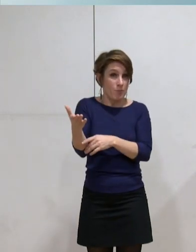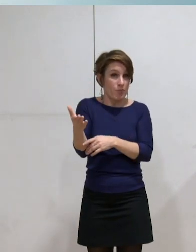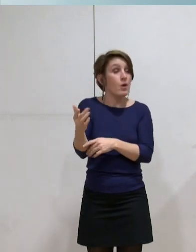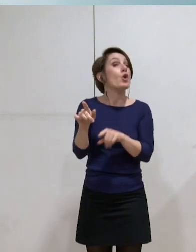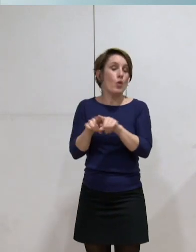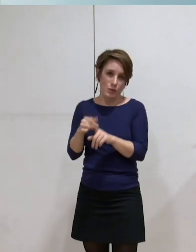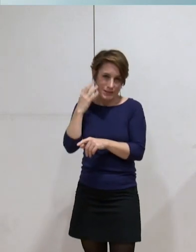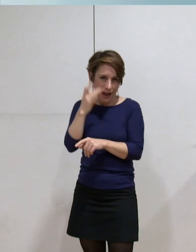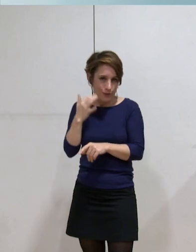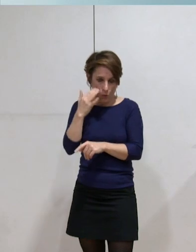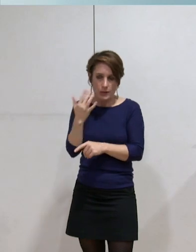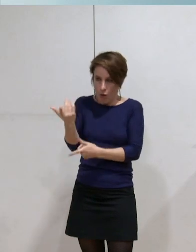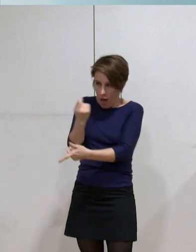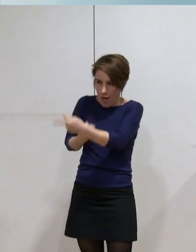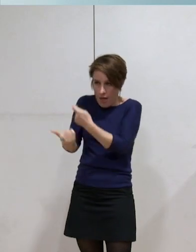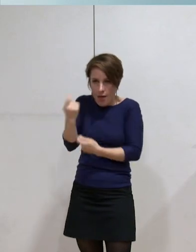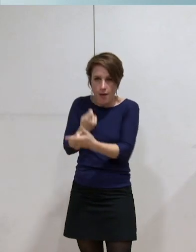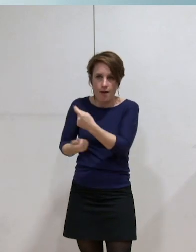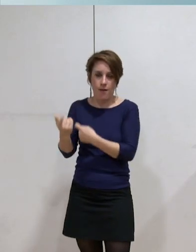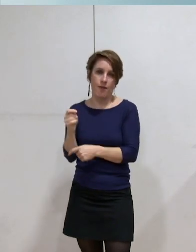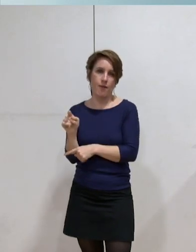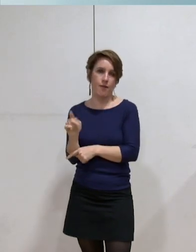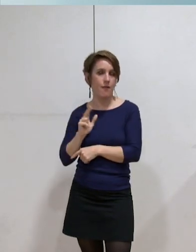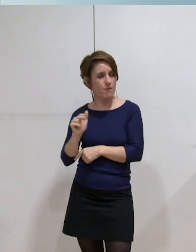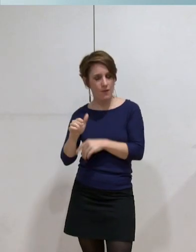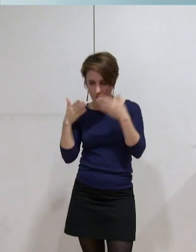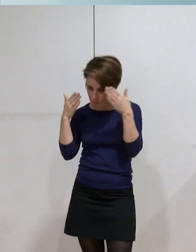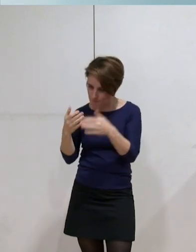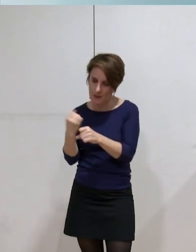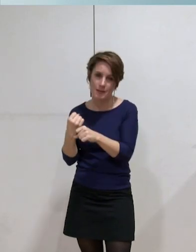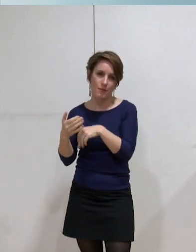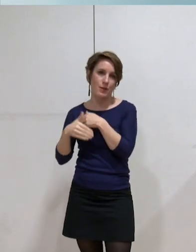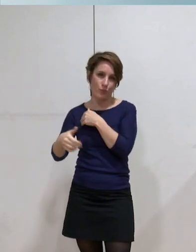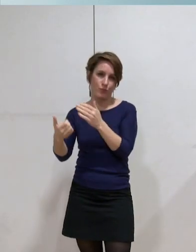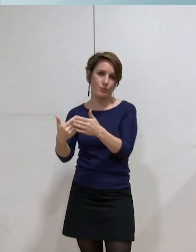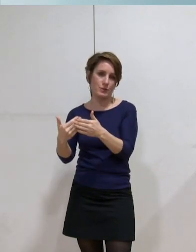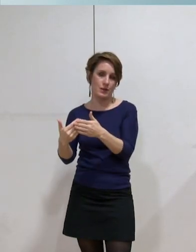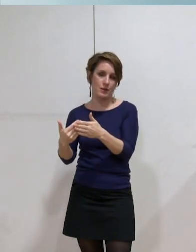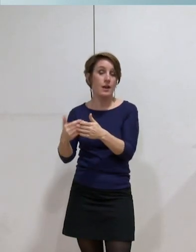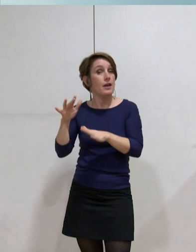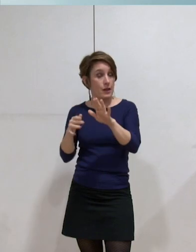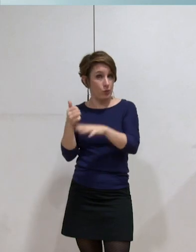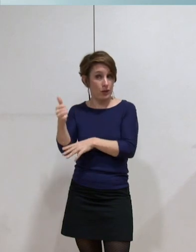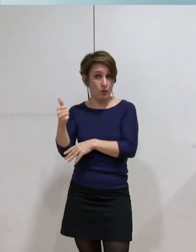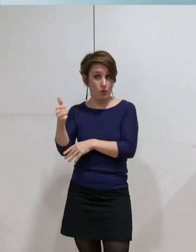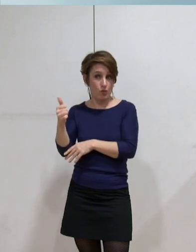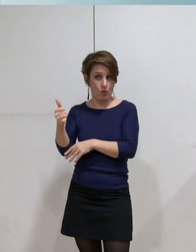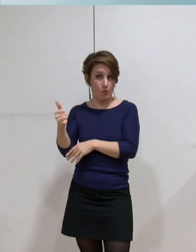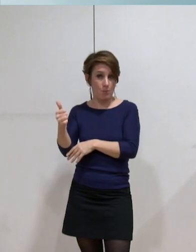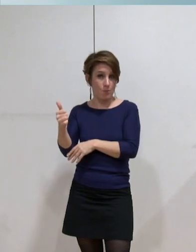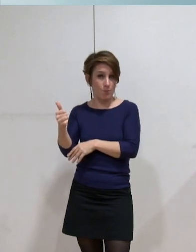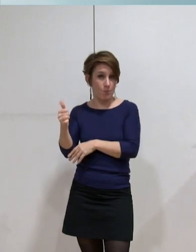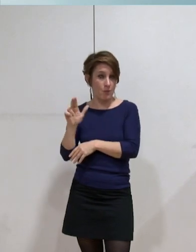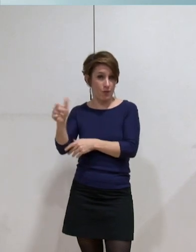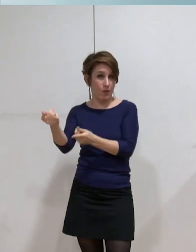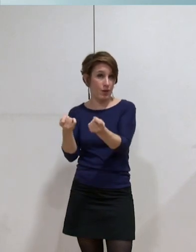l'heure on va travailler maintenant de façon un peu précise cette question là c'est d'ailleurs sans doute eux qui dirigeront qui dirigeront